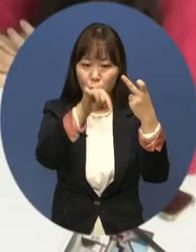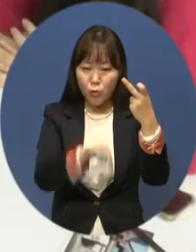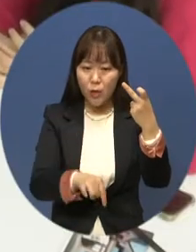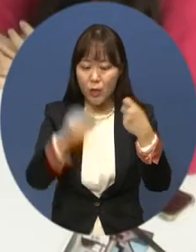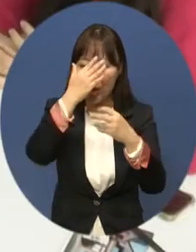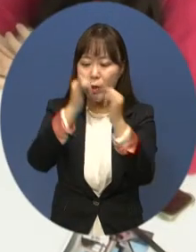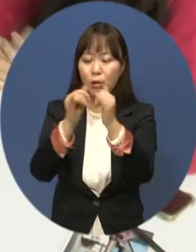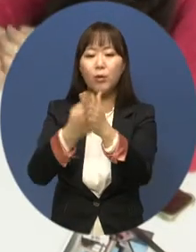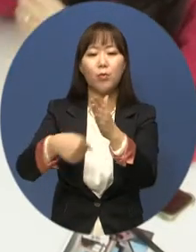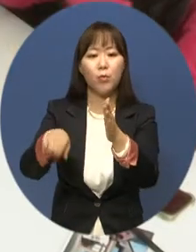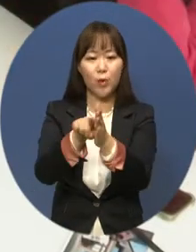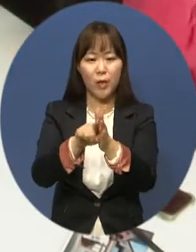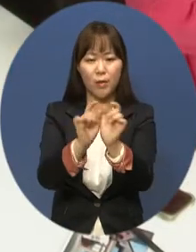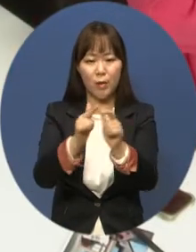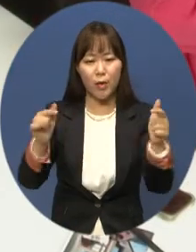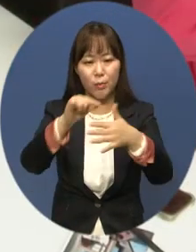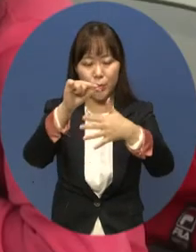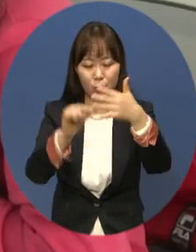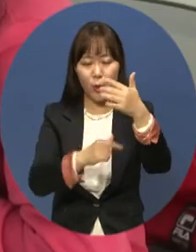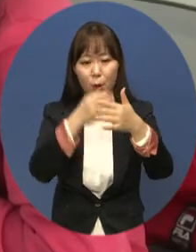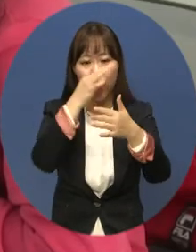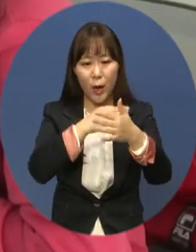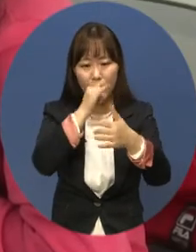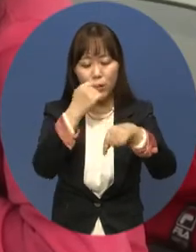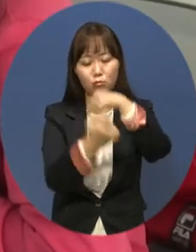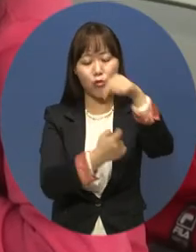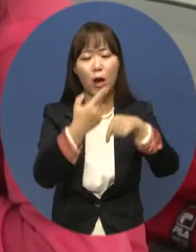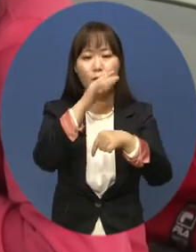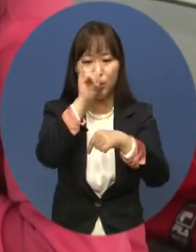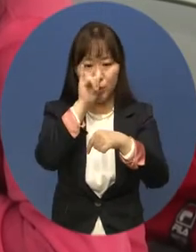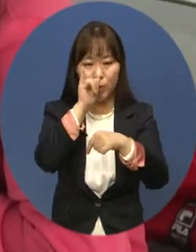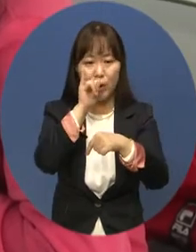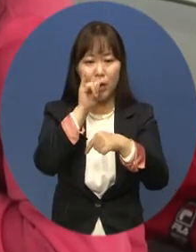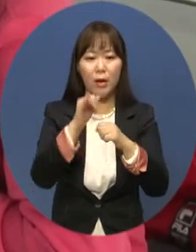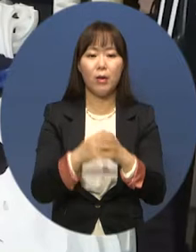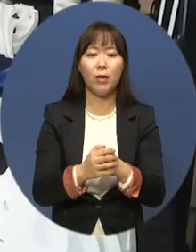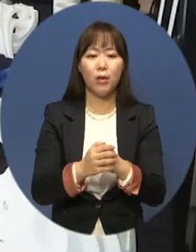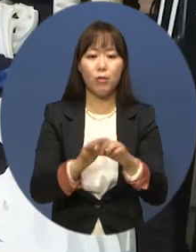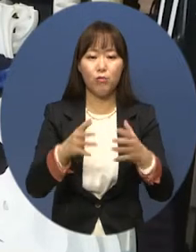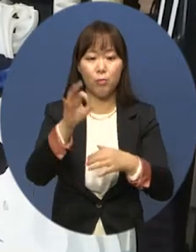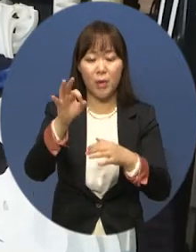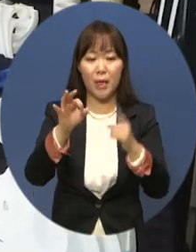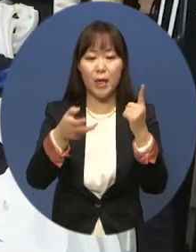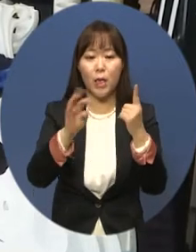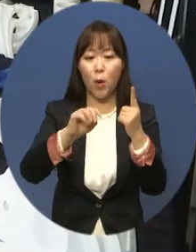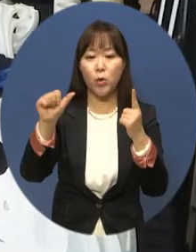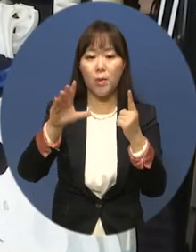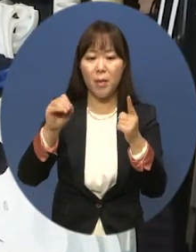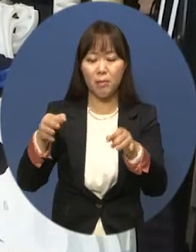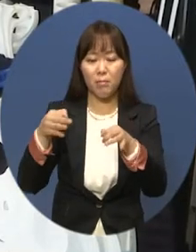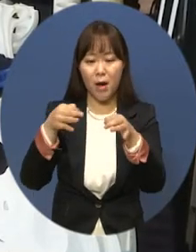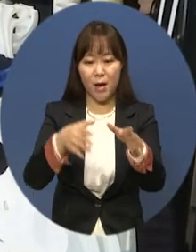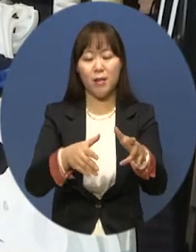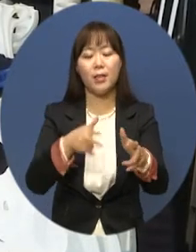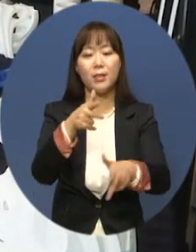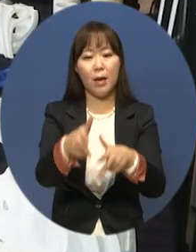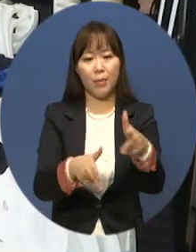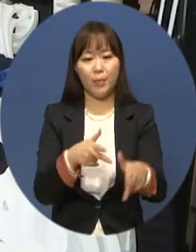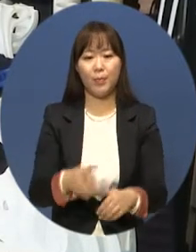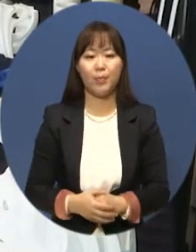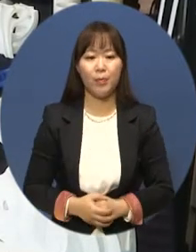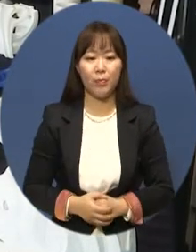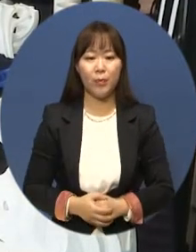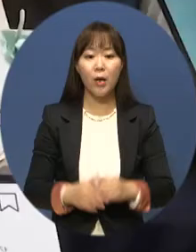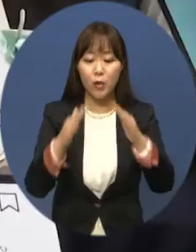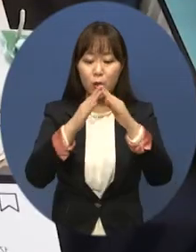청년들을 위한 다양한 프로그램이 효과적으로 운영될 수 있도록 국비 1억 5천만 원을 지원해 주는 사업으로